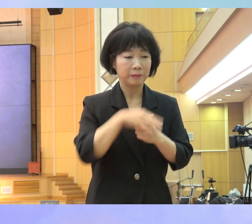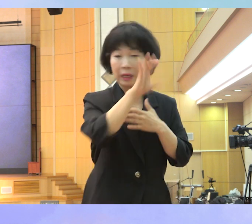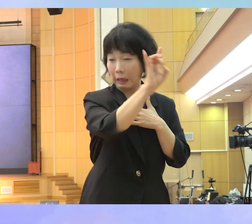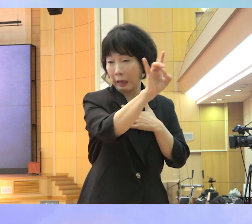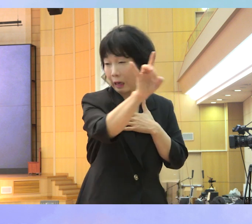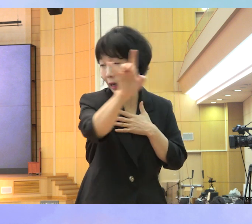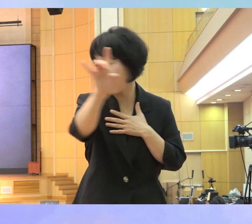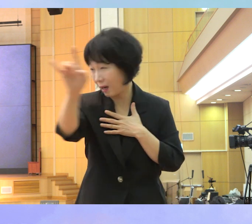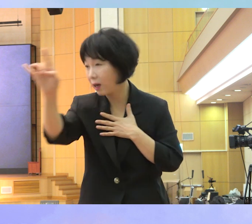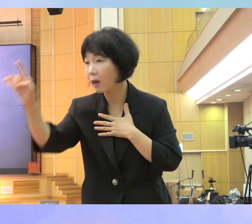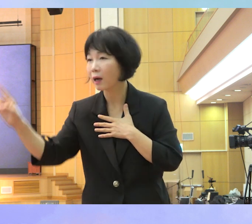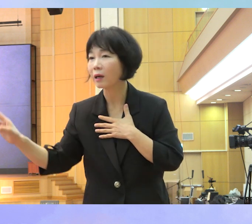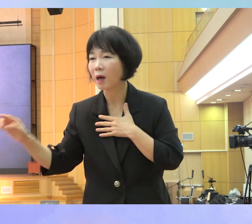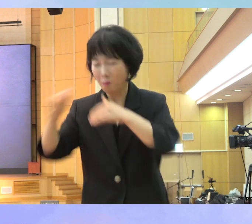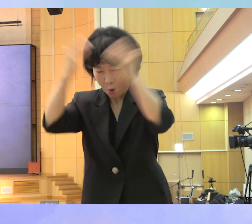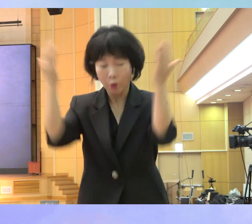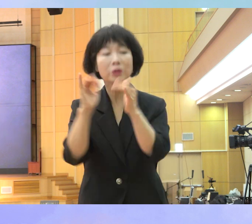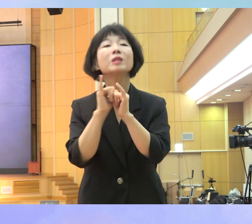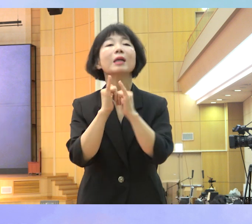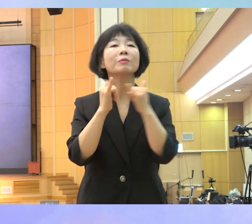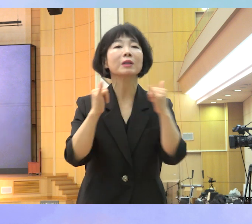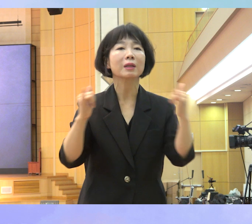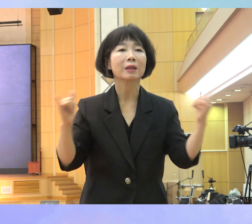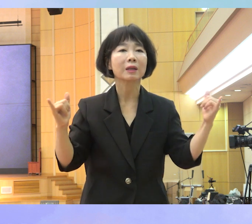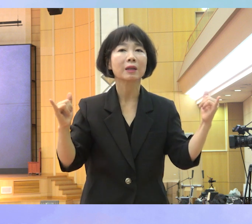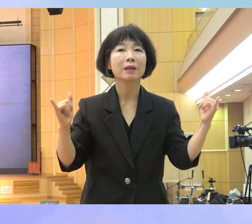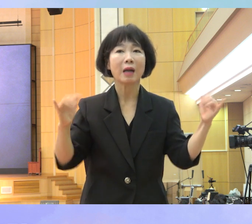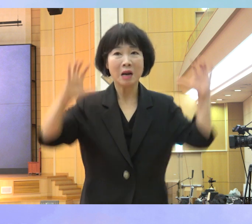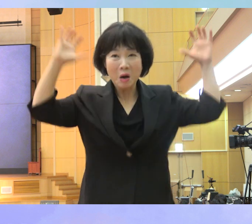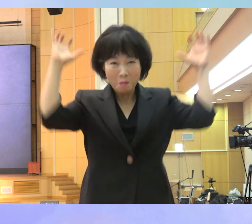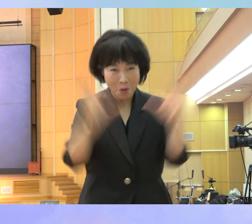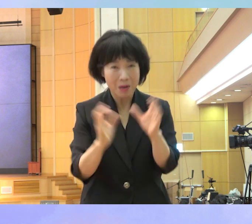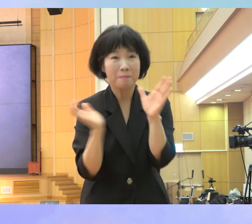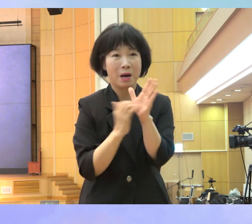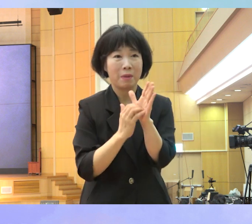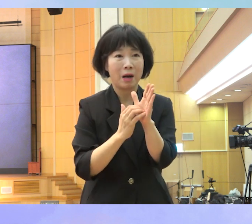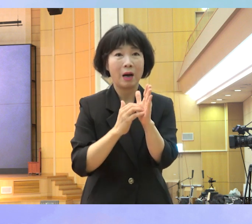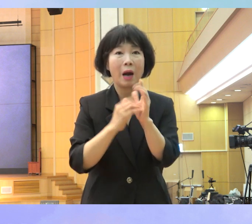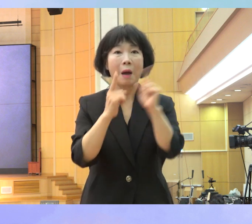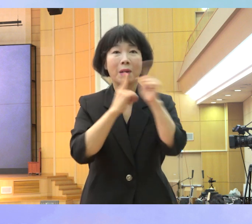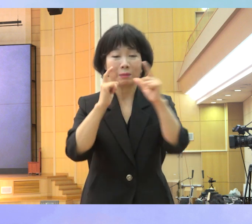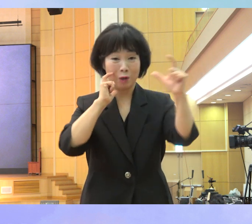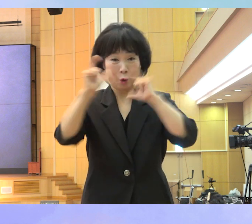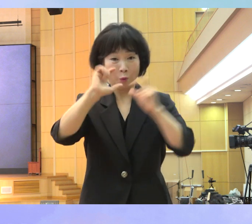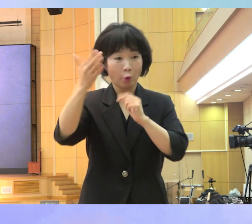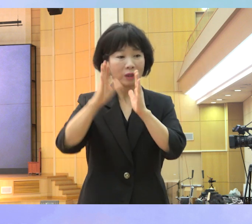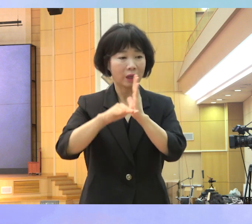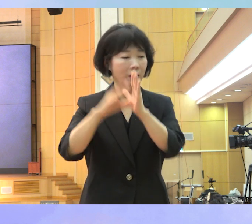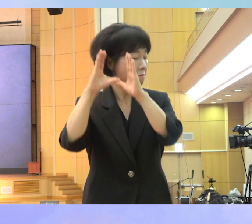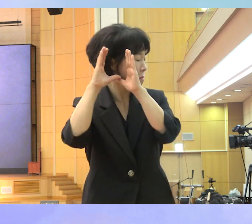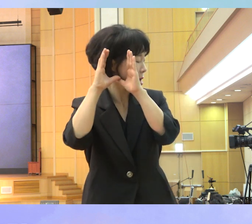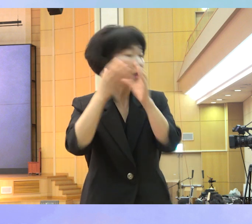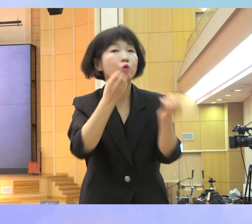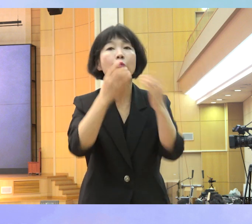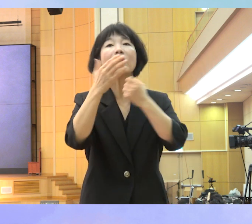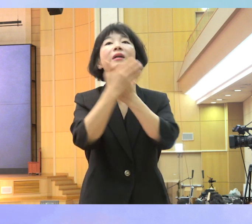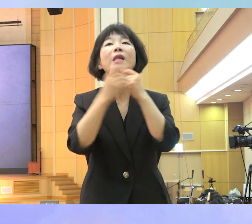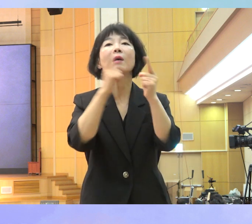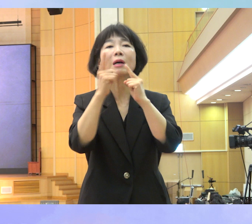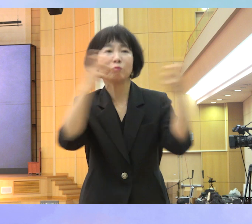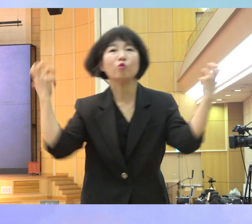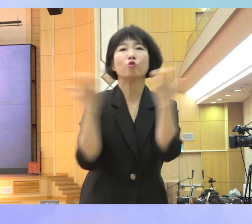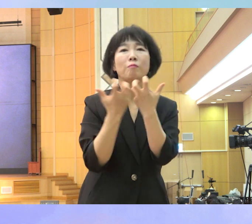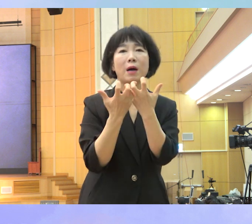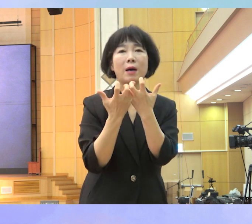동서사방에서 유초부터 작년에 이르기까지 다 모여 싸우니 말씀이 선포될 때에 축복의 말씀, 은혜의